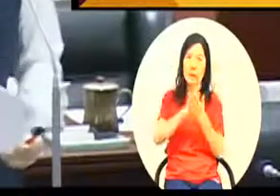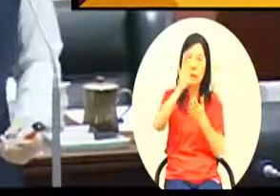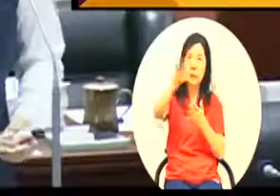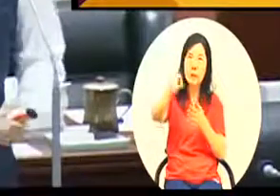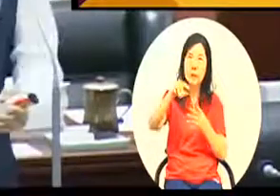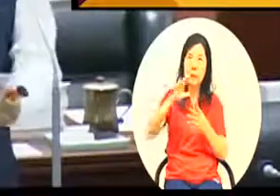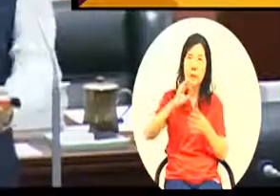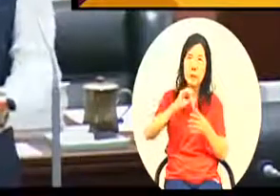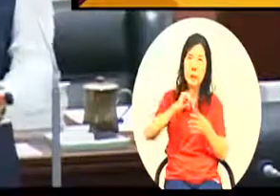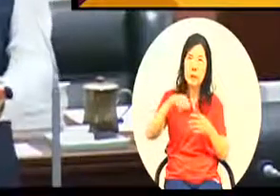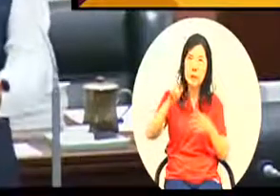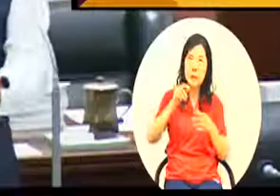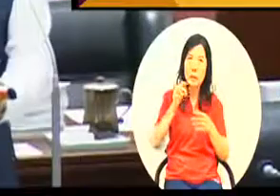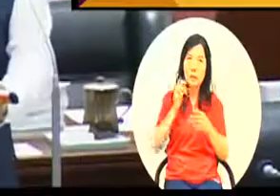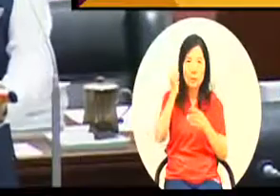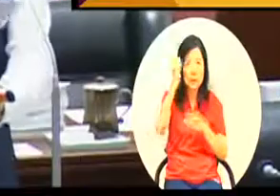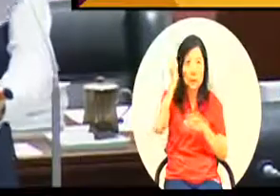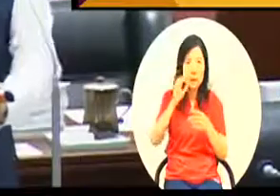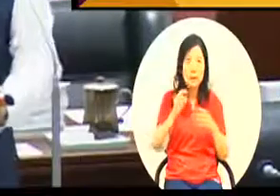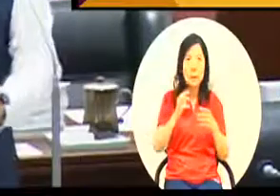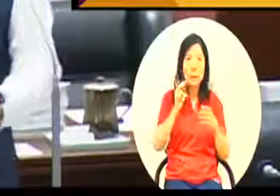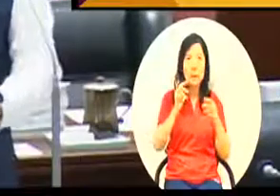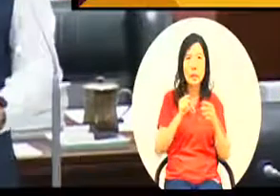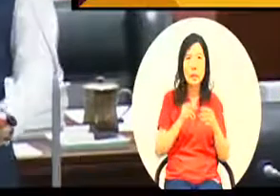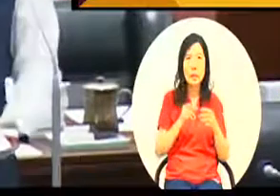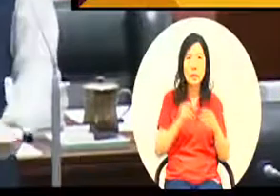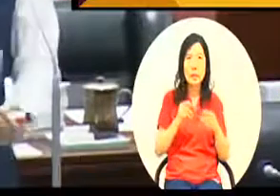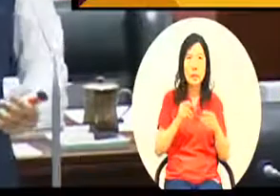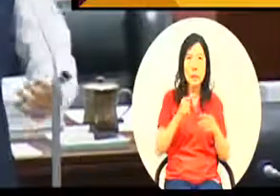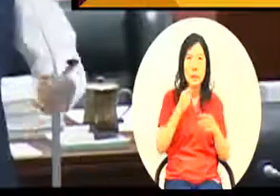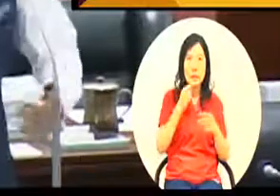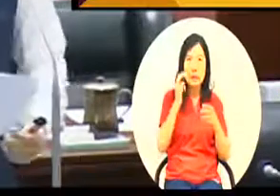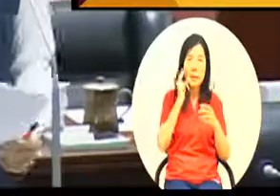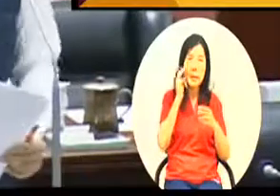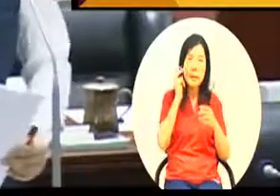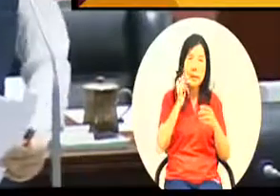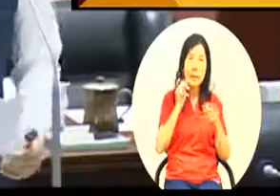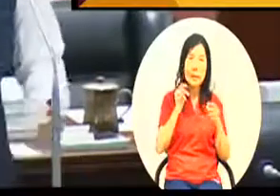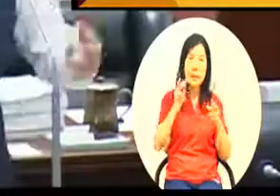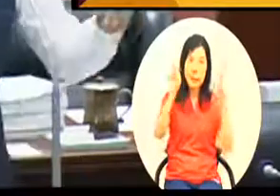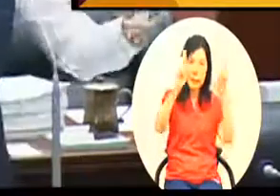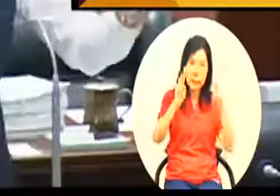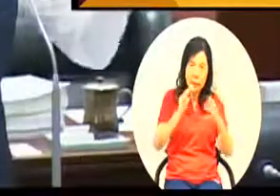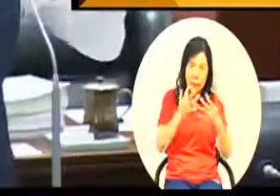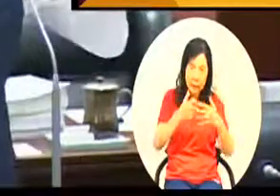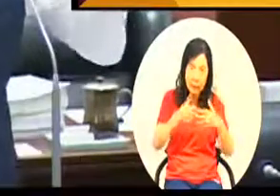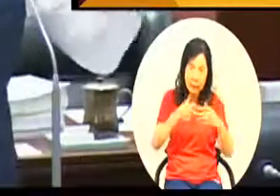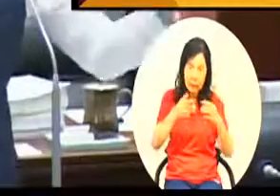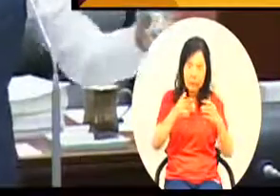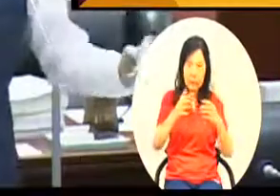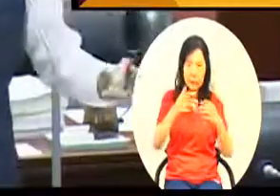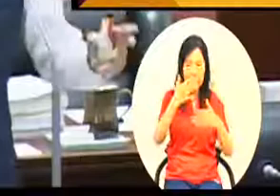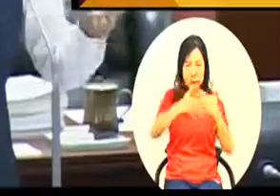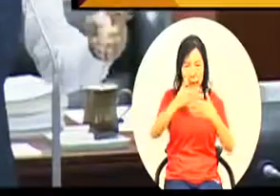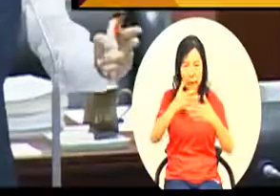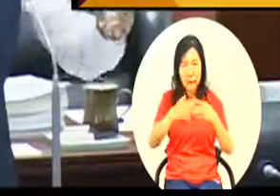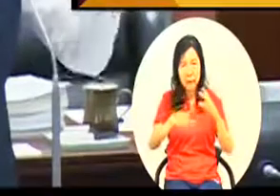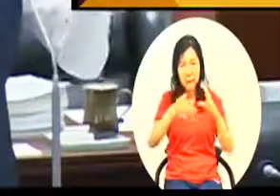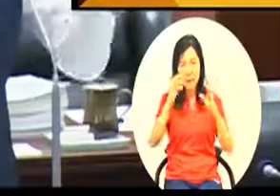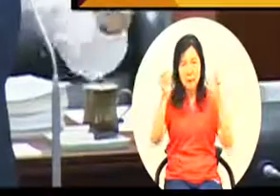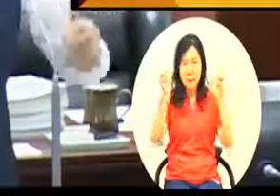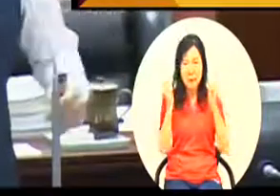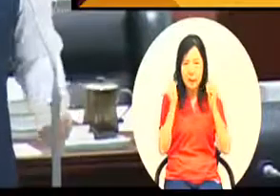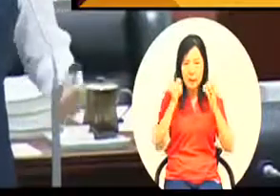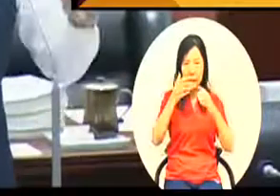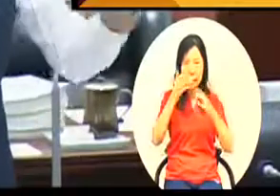呢，北梯啊、家电都拔尿尿，门窗都要，为什么呢？因为美容有这些小毒虫。坦白讲，我真